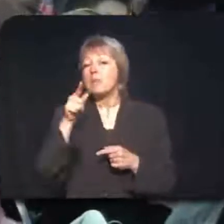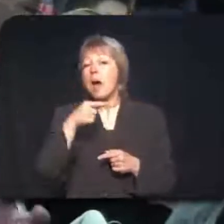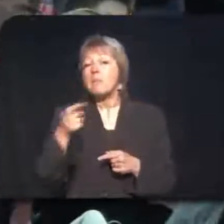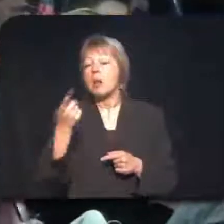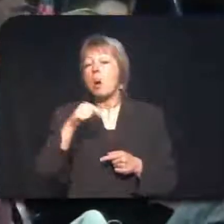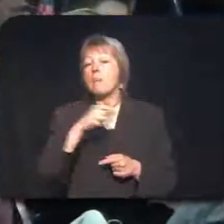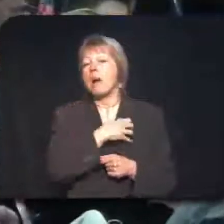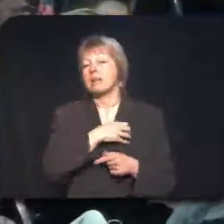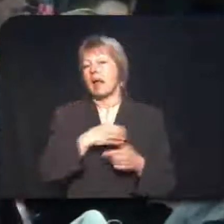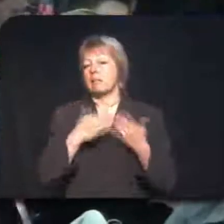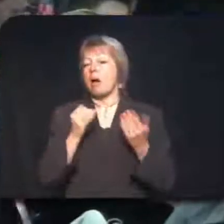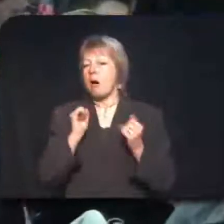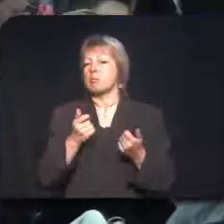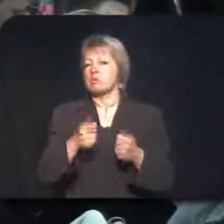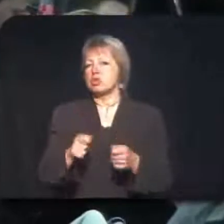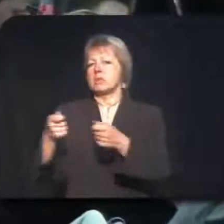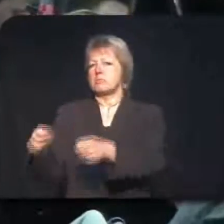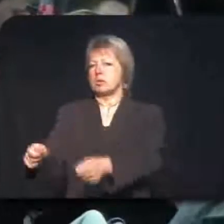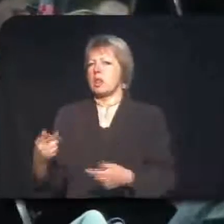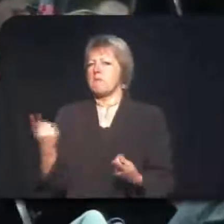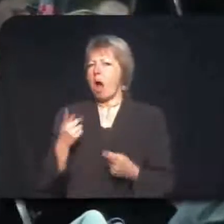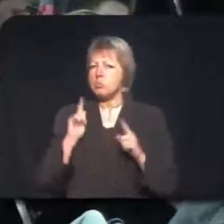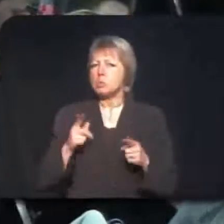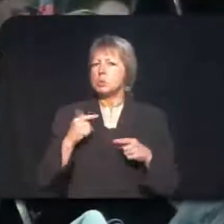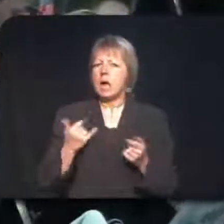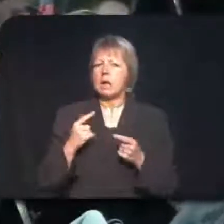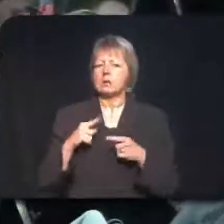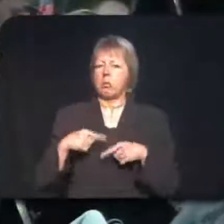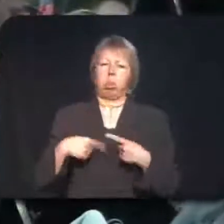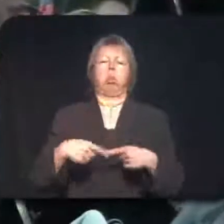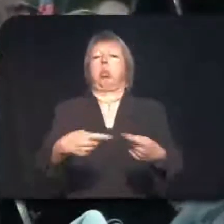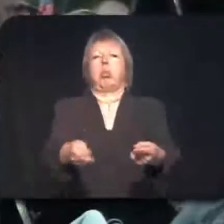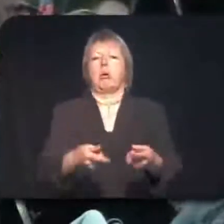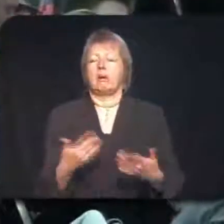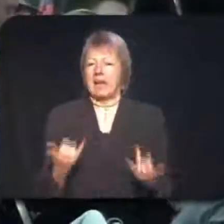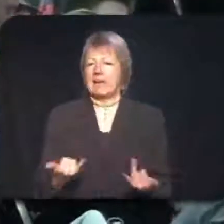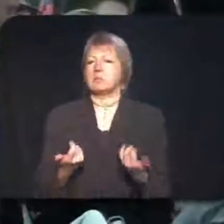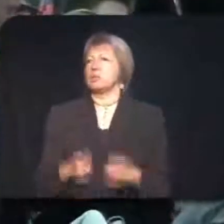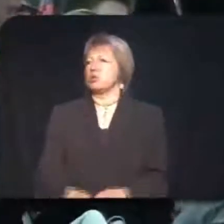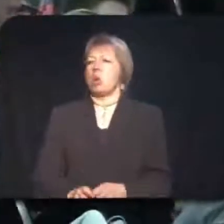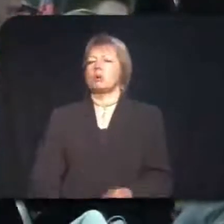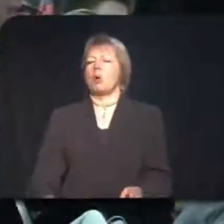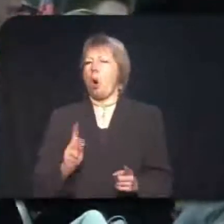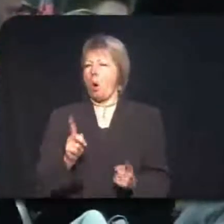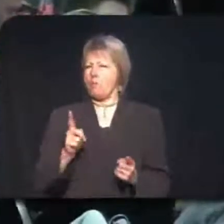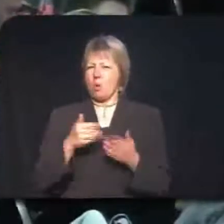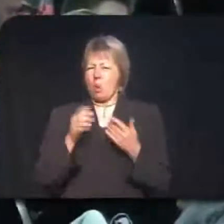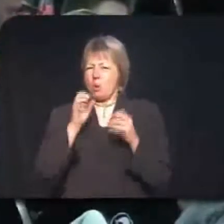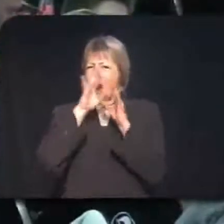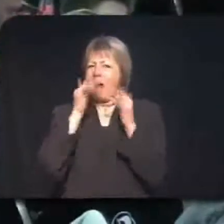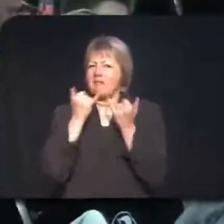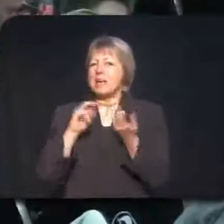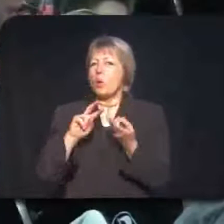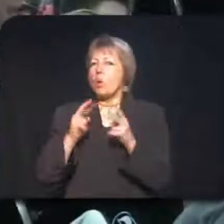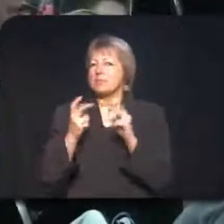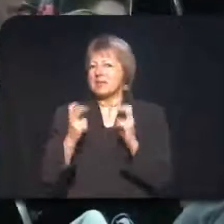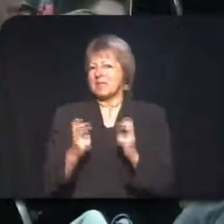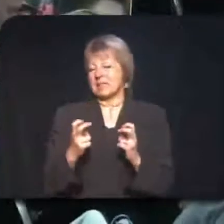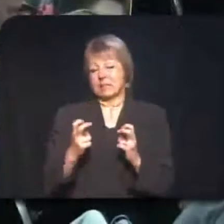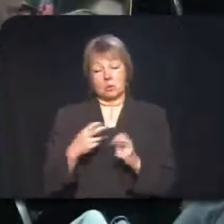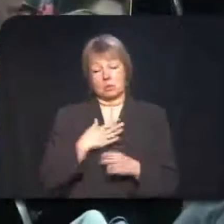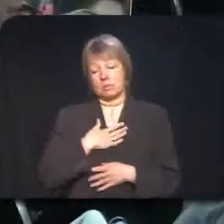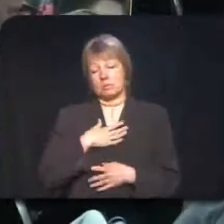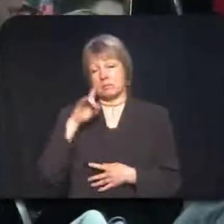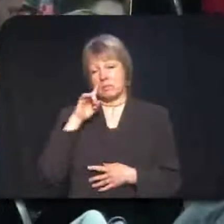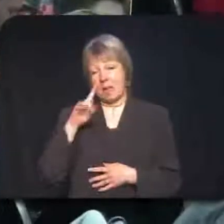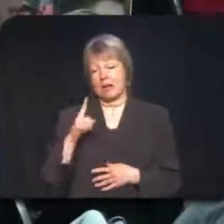warum müssen wir jetzt in irgendetwas rein stolpern und etwas beschließen wo wir eigentlich nicht wirklich wissen wie das umgesetzt werden soll meiner